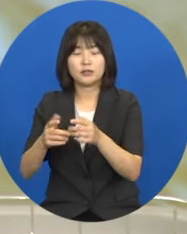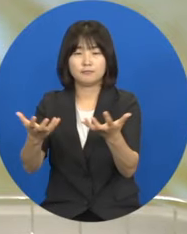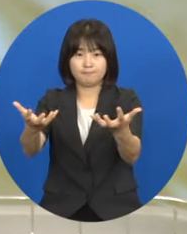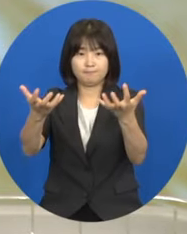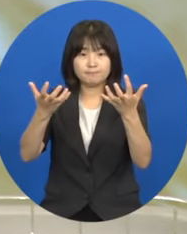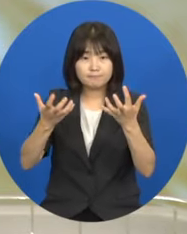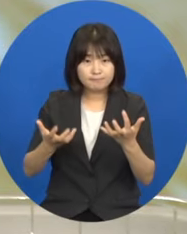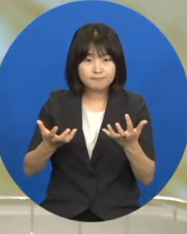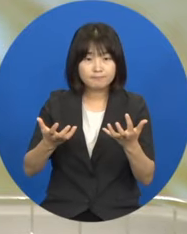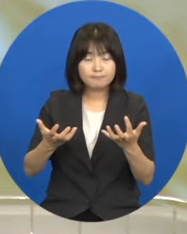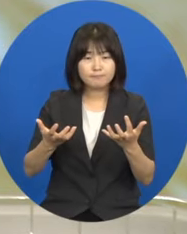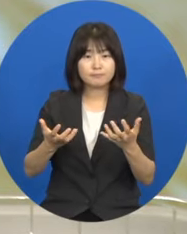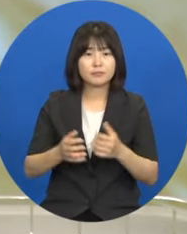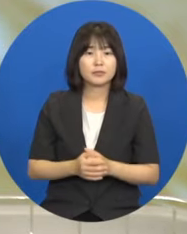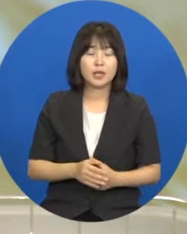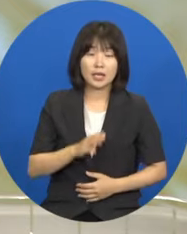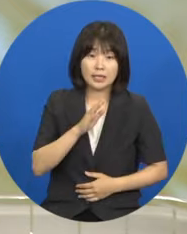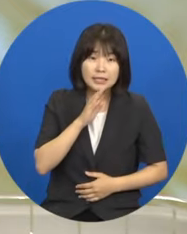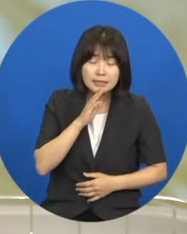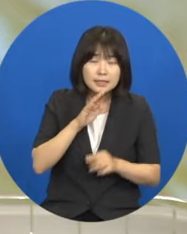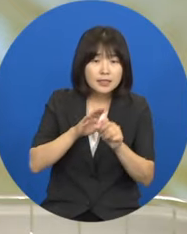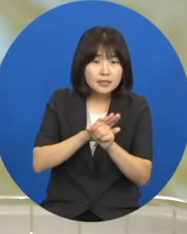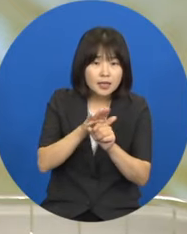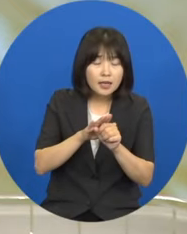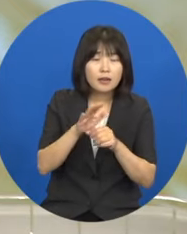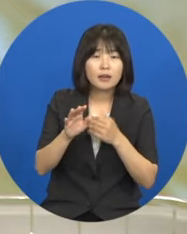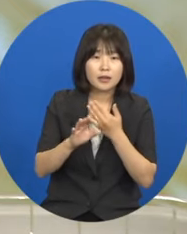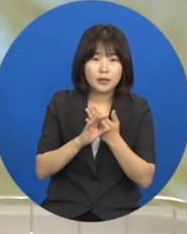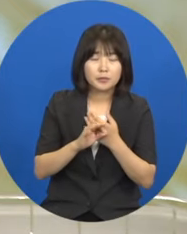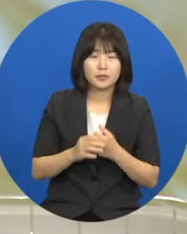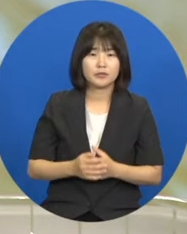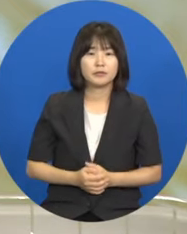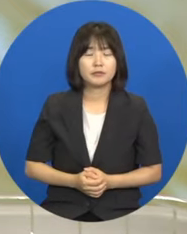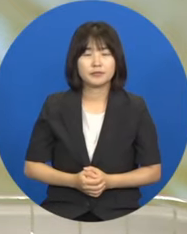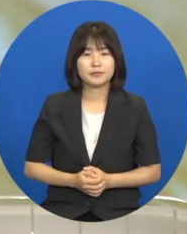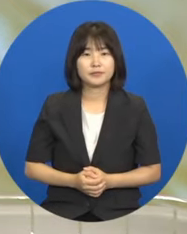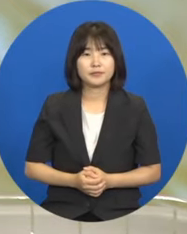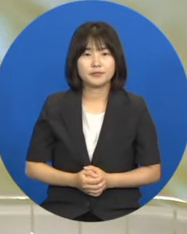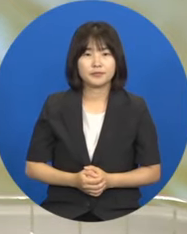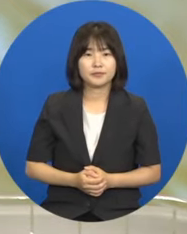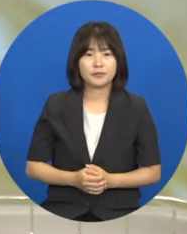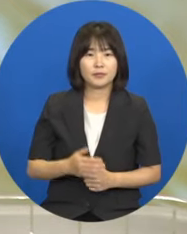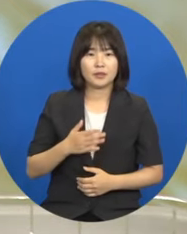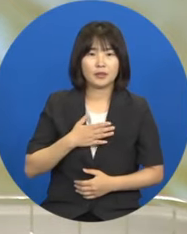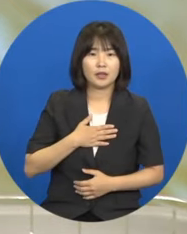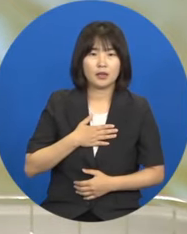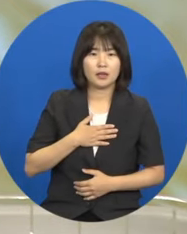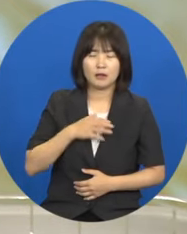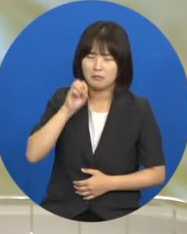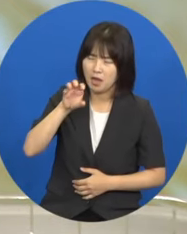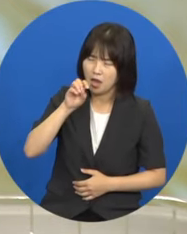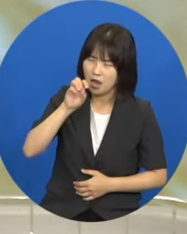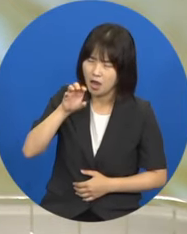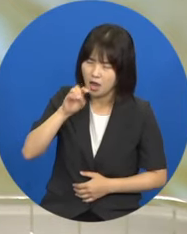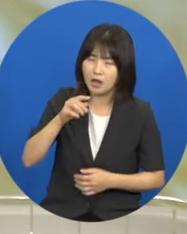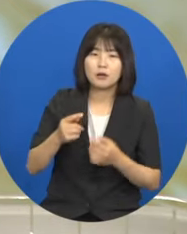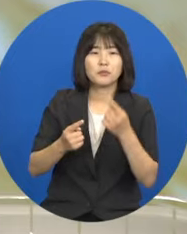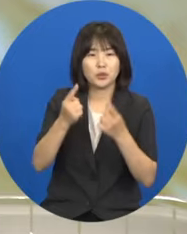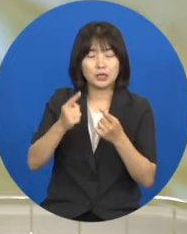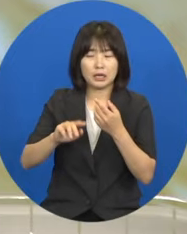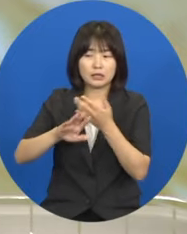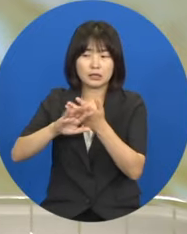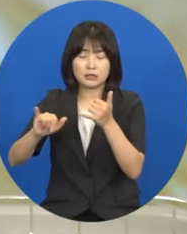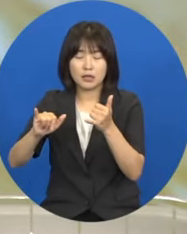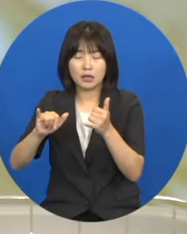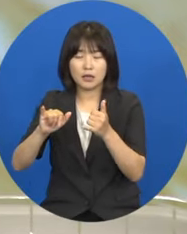분들인데, 여러분, 진짜 사랑하면, 진심으로 진정으로 사랑하면 내 말만 막 하기보다 상대 이야기를